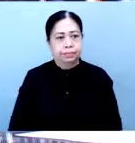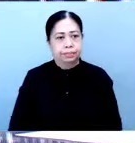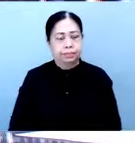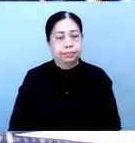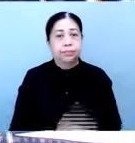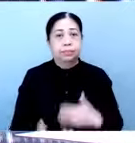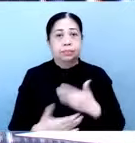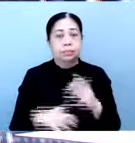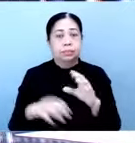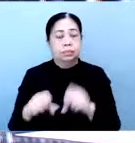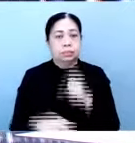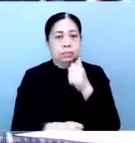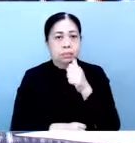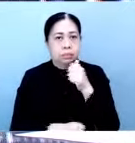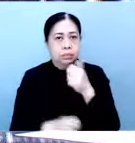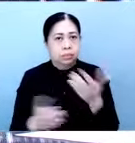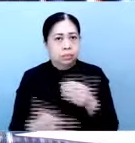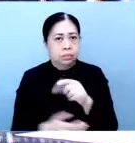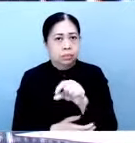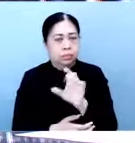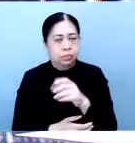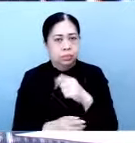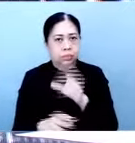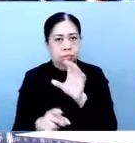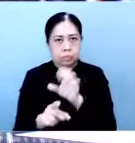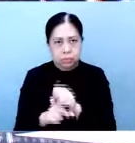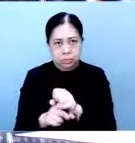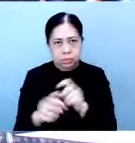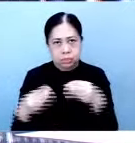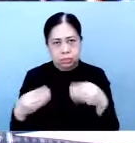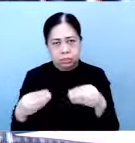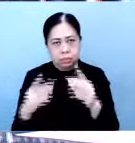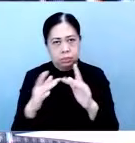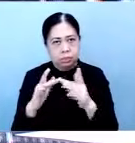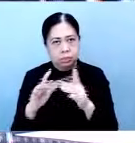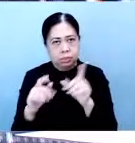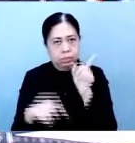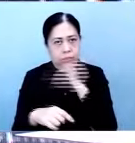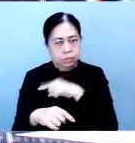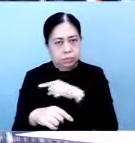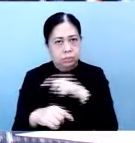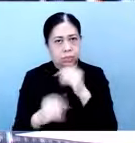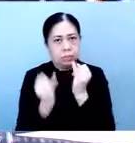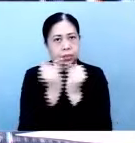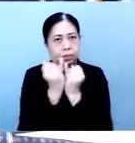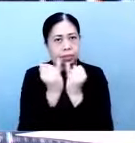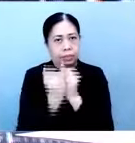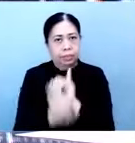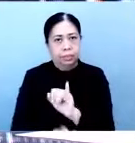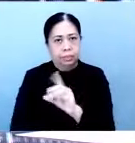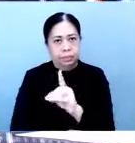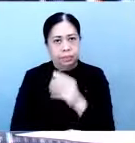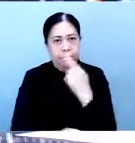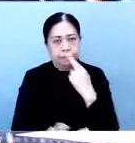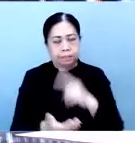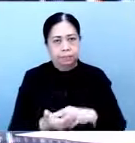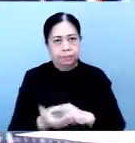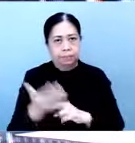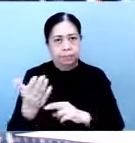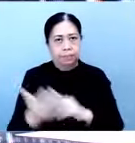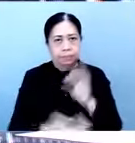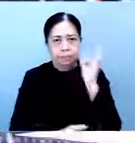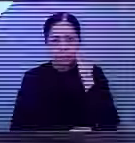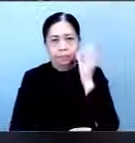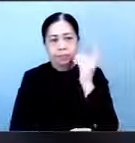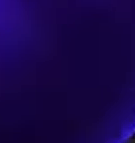arestadong isang babae sa Quezon City na nabistong nagbebenta online ng mga pekeng phill health ID nasa frontline na balitang iyan si Faith